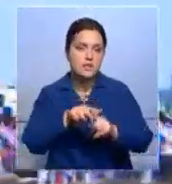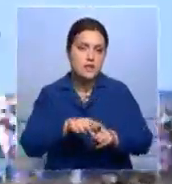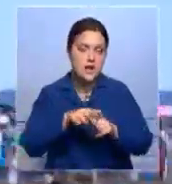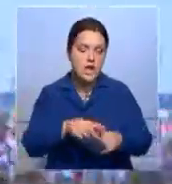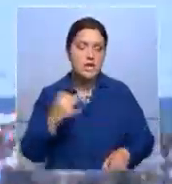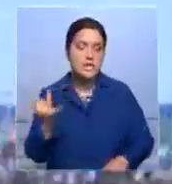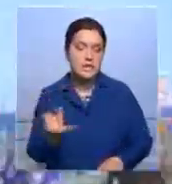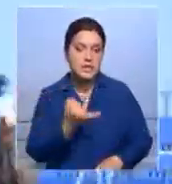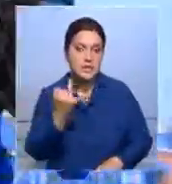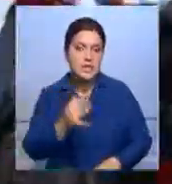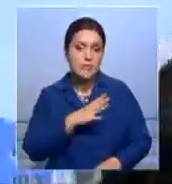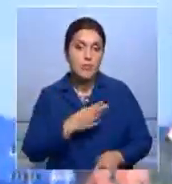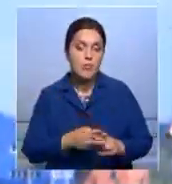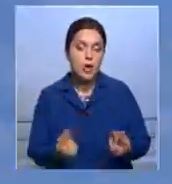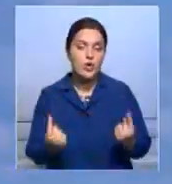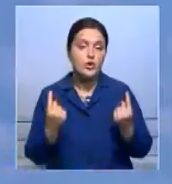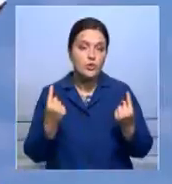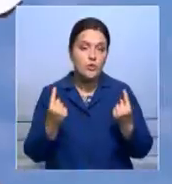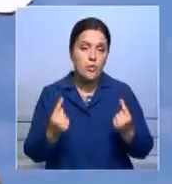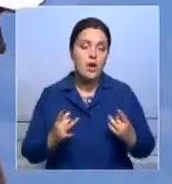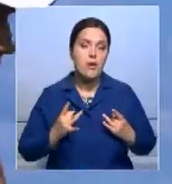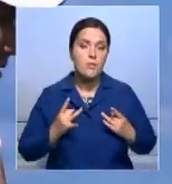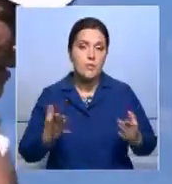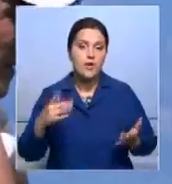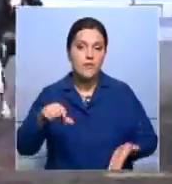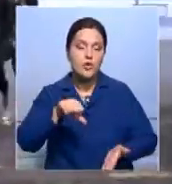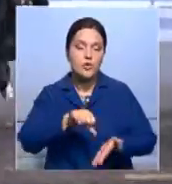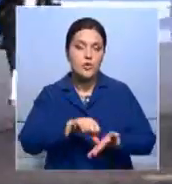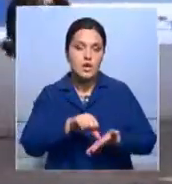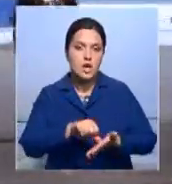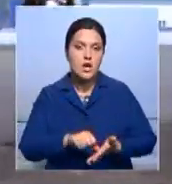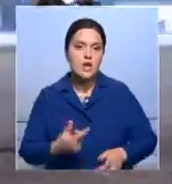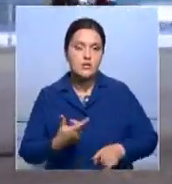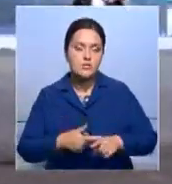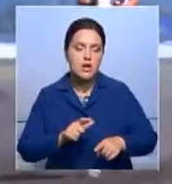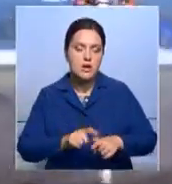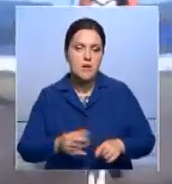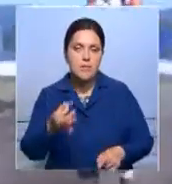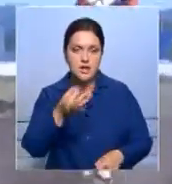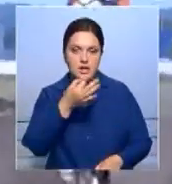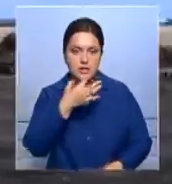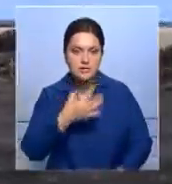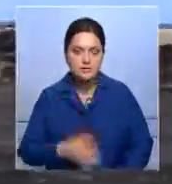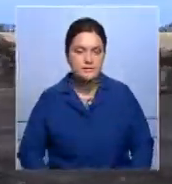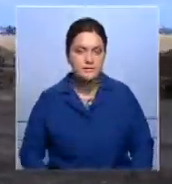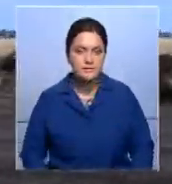хватило всем. И этот юбилейный курултай его участникам наверняка запомнится